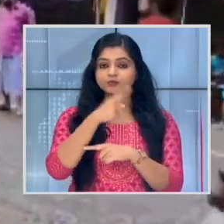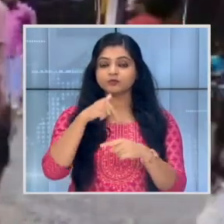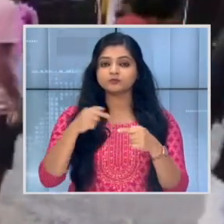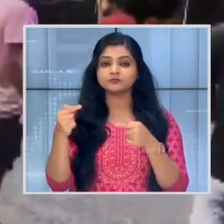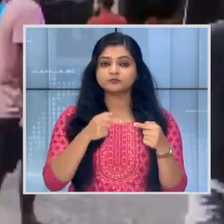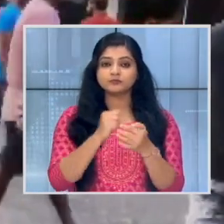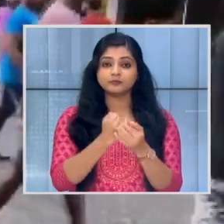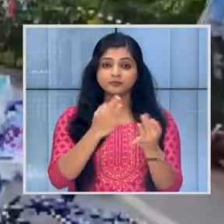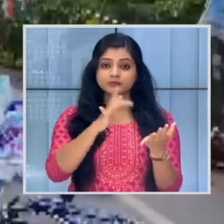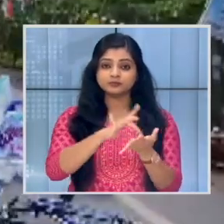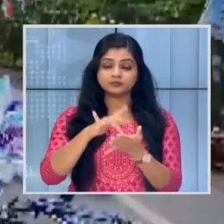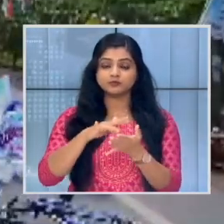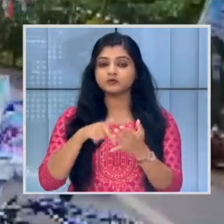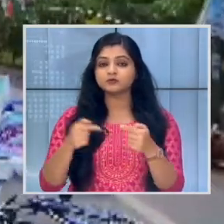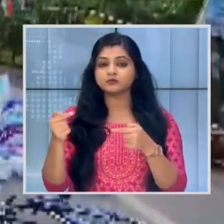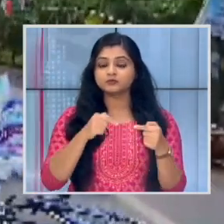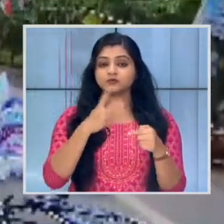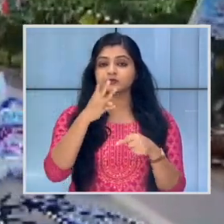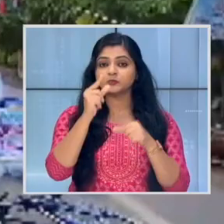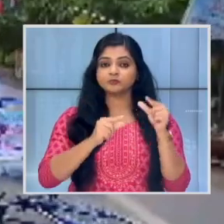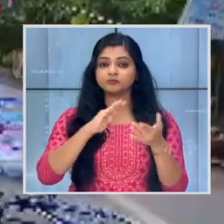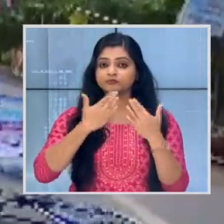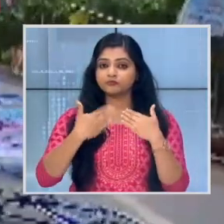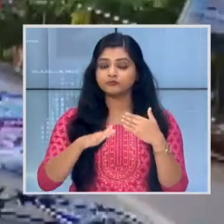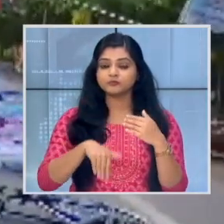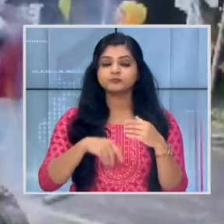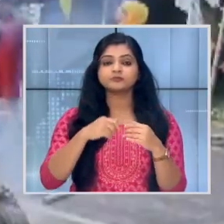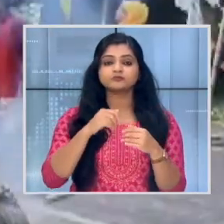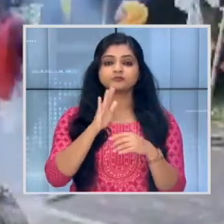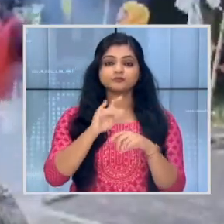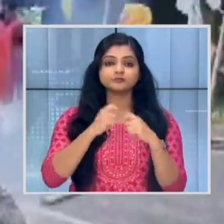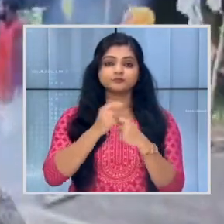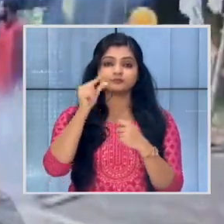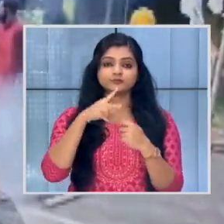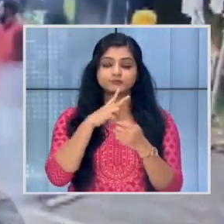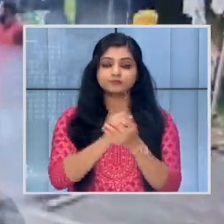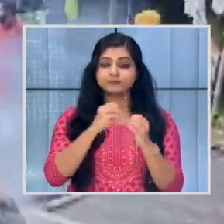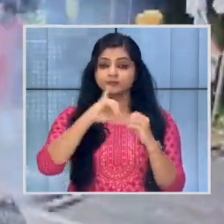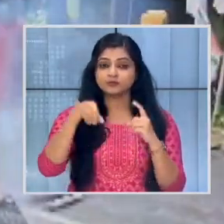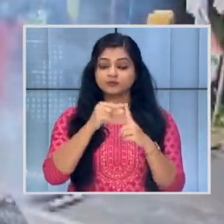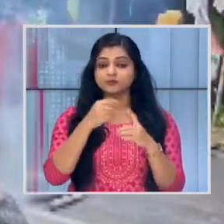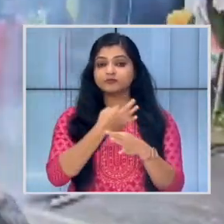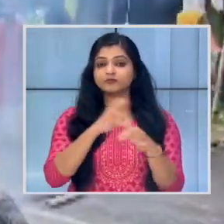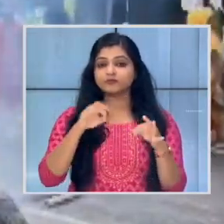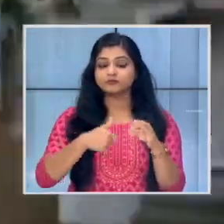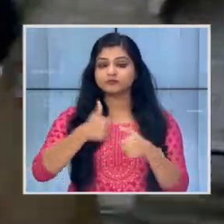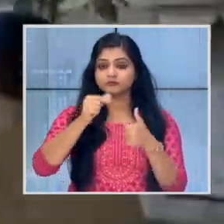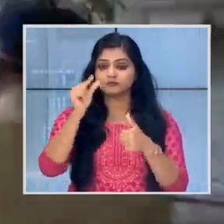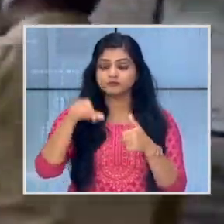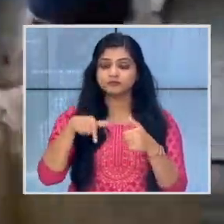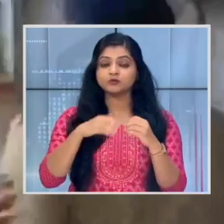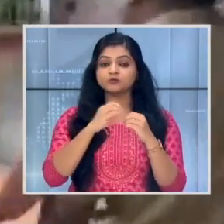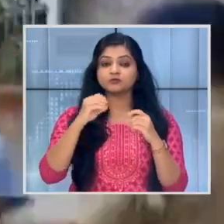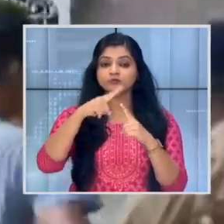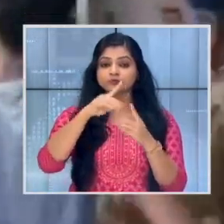ഏറ്റുമുട്ടി. സംഘർഷത്തിൽ 3 പ്രവർത്തകർ മരിച്ചതായി തൃണമൂൽ കോൺഗ്രസ് അറിയിച്ചു. ബി ജെ പിയുടെയും സ്വതന്ത്ര സ്ഥാനാർത്ഥിയുടെയും ബൂത്ത് ഏജന്റുമാരും സംഘർഷത്തിൽ